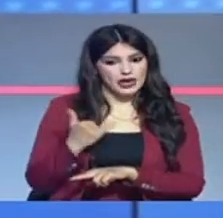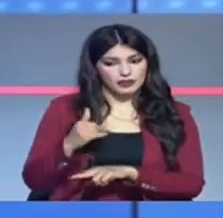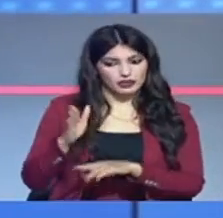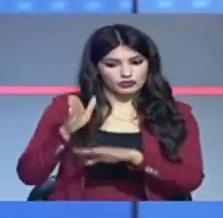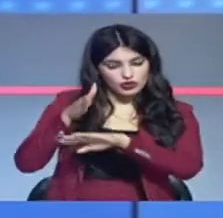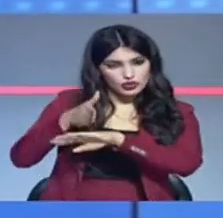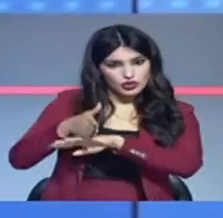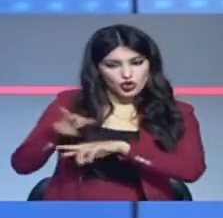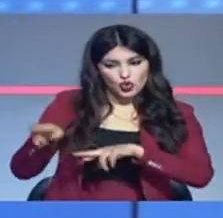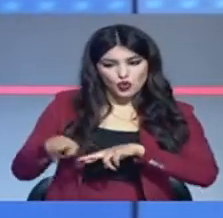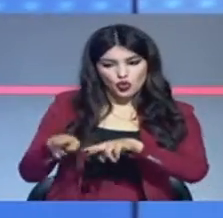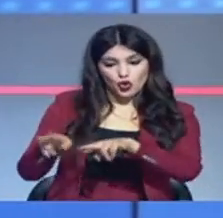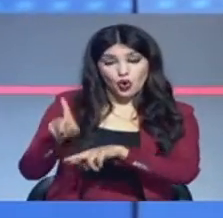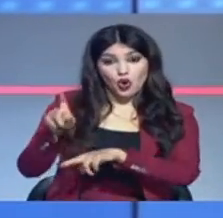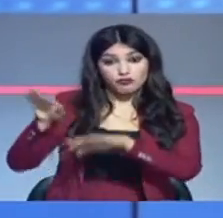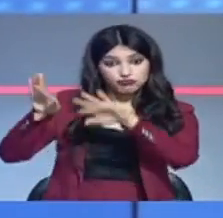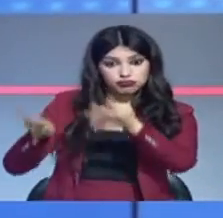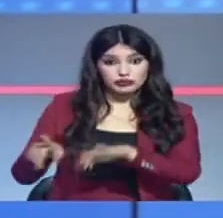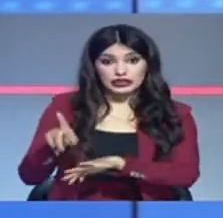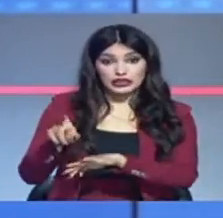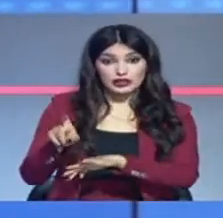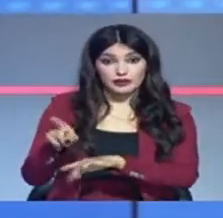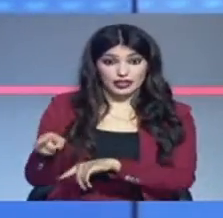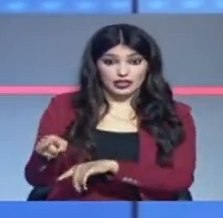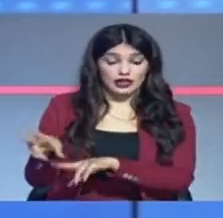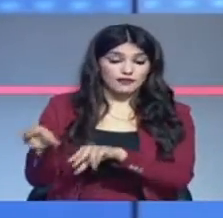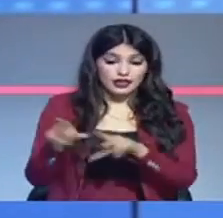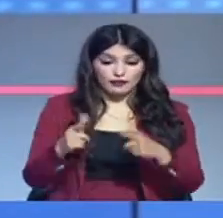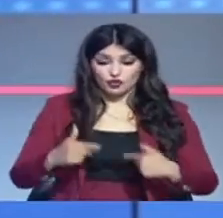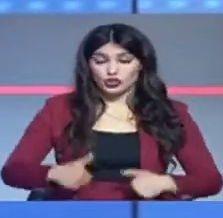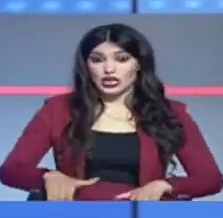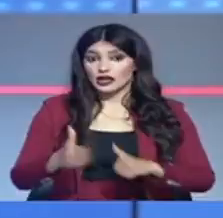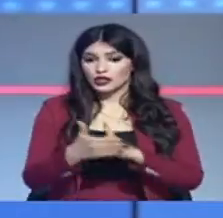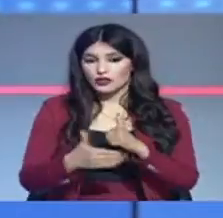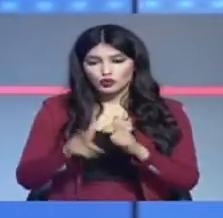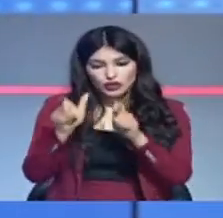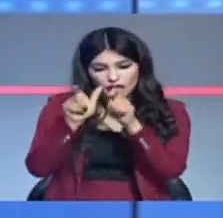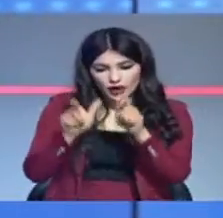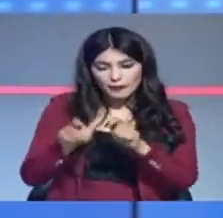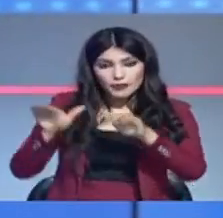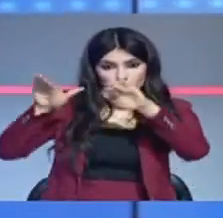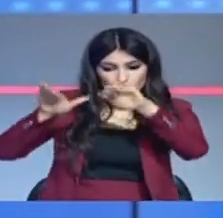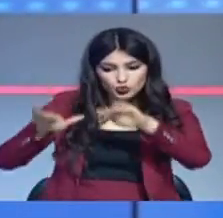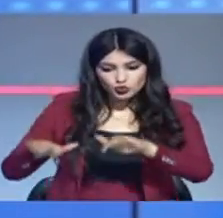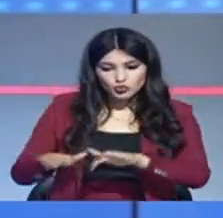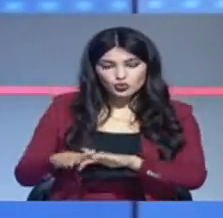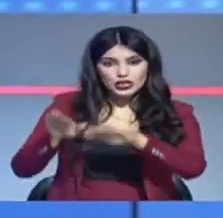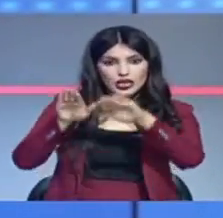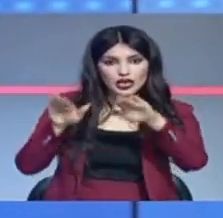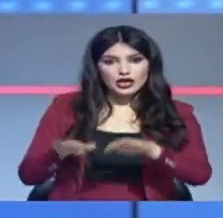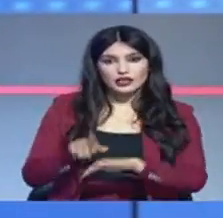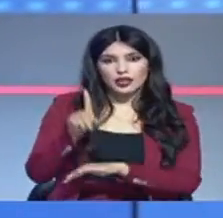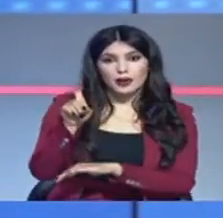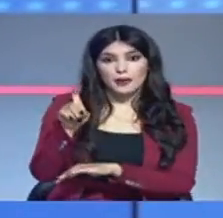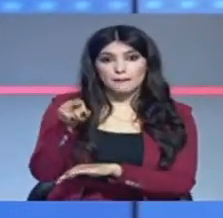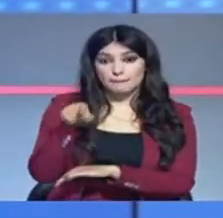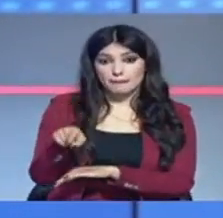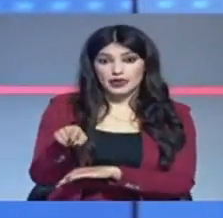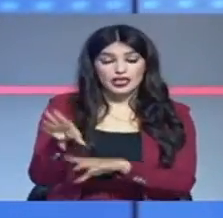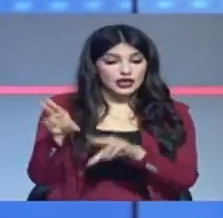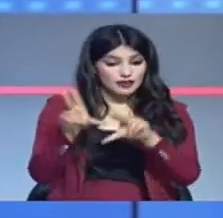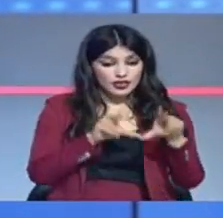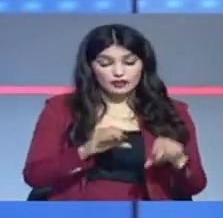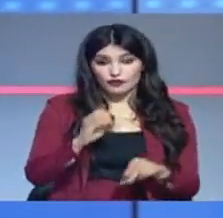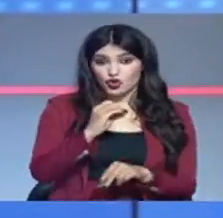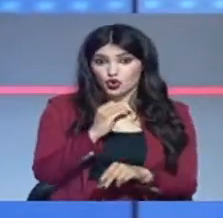السنه ال ال وزاره الفلاحه يجب ان تراقب كما يجب السدود التي تتغذى من ها الصوت الصوت يجي وكذلك ابتلع